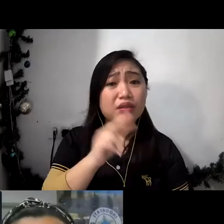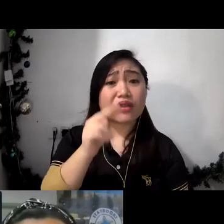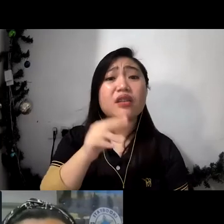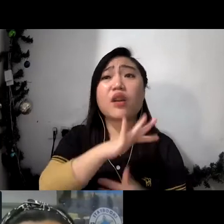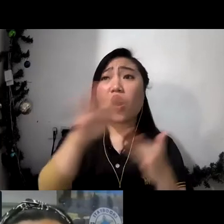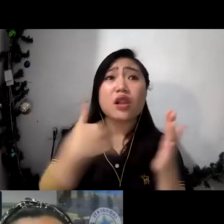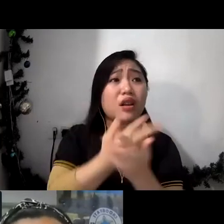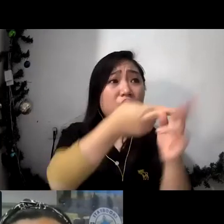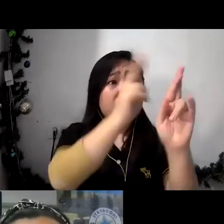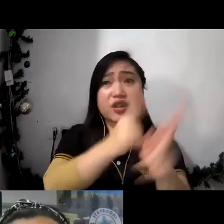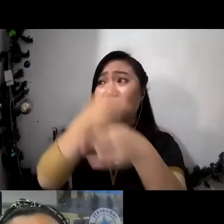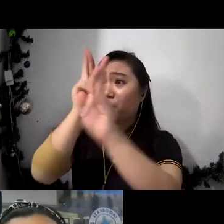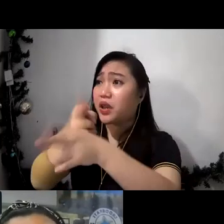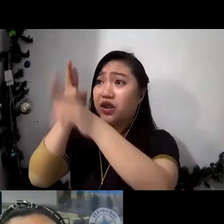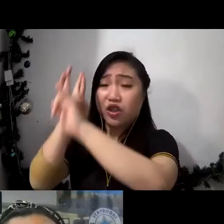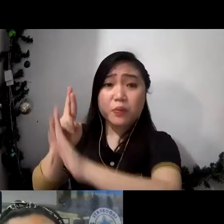it doesn't matter kung